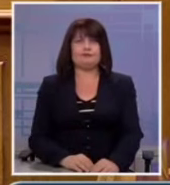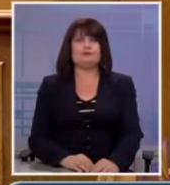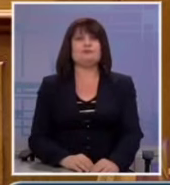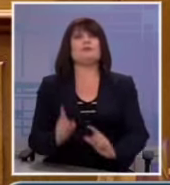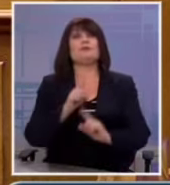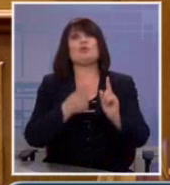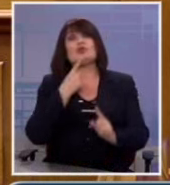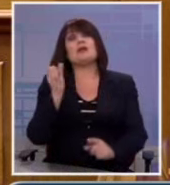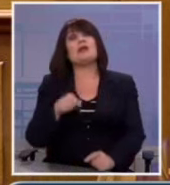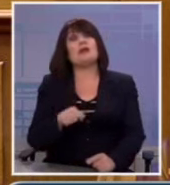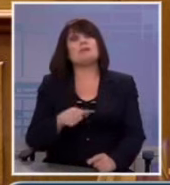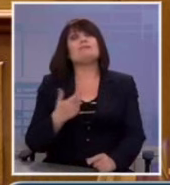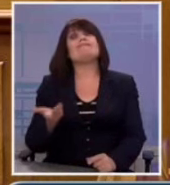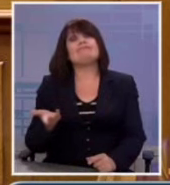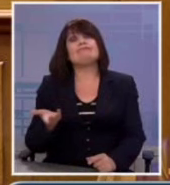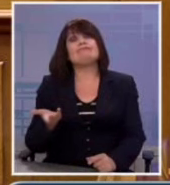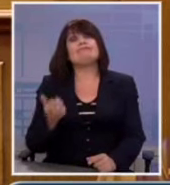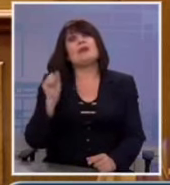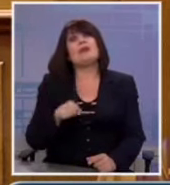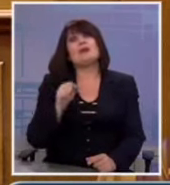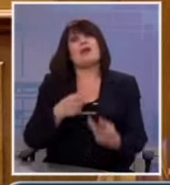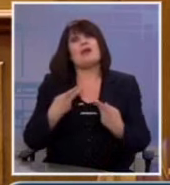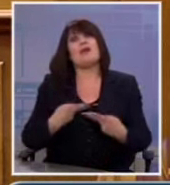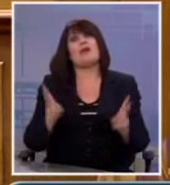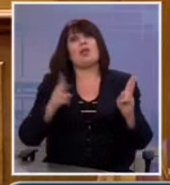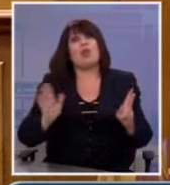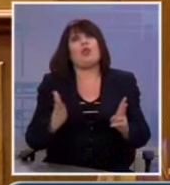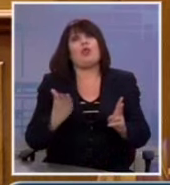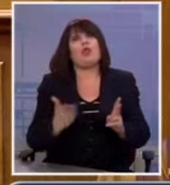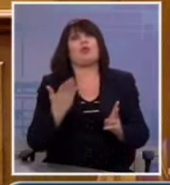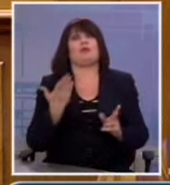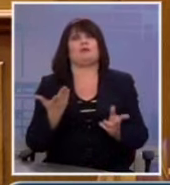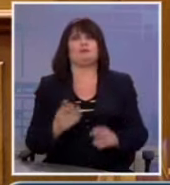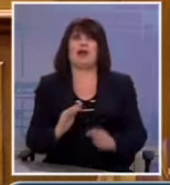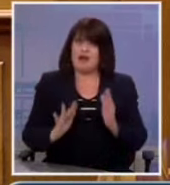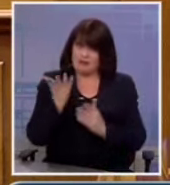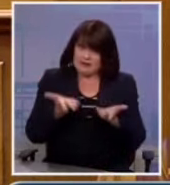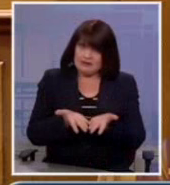Όποιος λέει ναι, θα λέει ναι στην απελευθέρωση των ομαδικών απολύσεων. Αναπτυξιακό μέτρο.